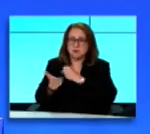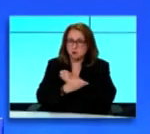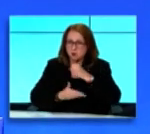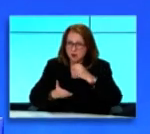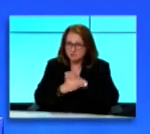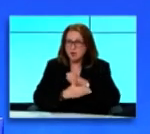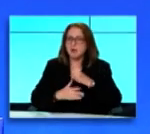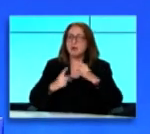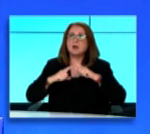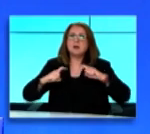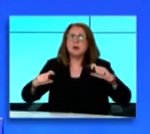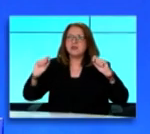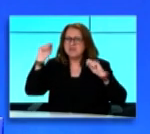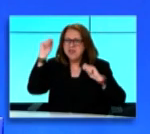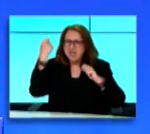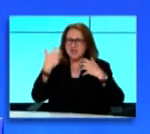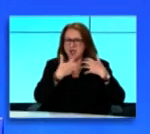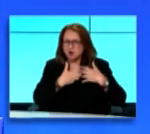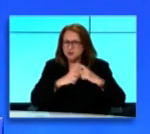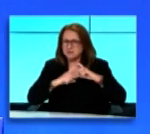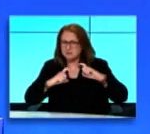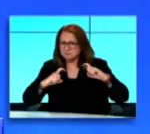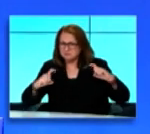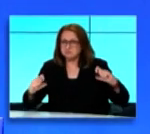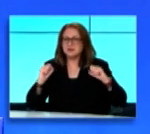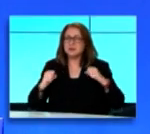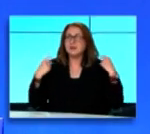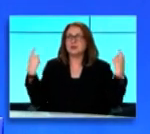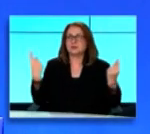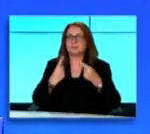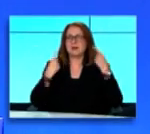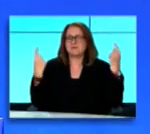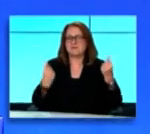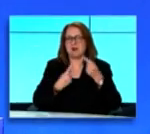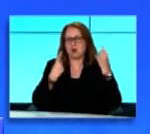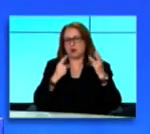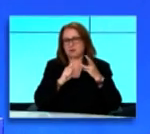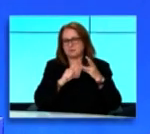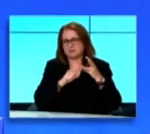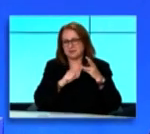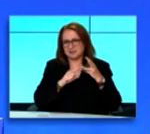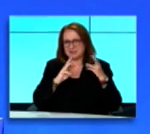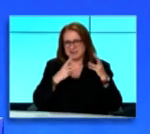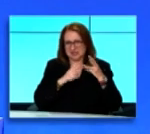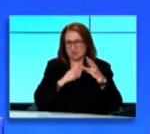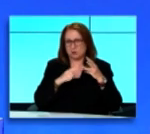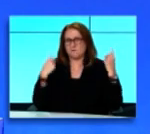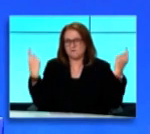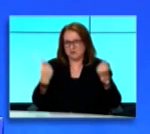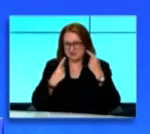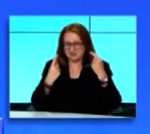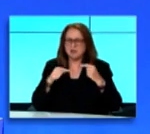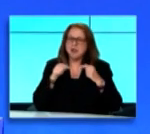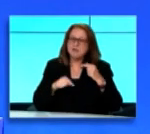περιβάλλοντος. Αυτήν την ιεράρχηση ακολουθήσαμε. Και θα επιμείνω ότι είναι